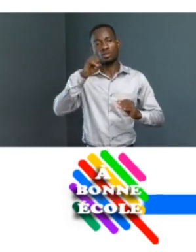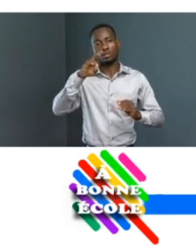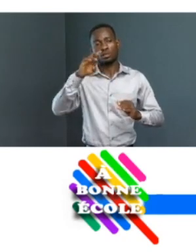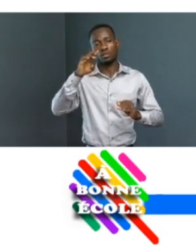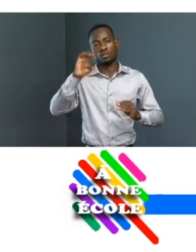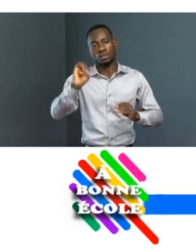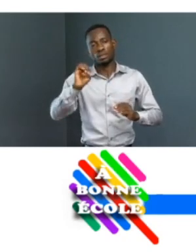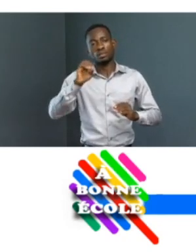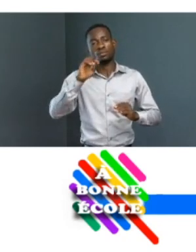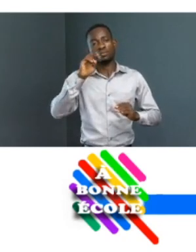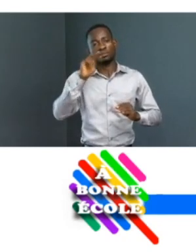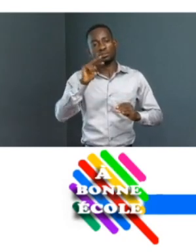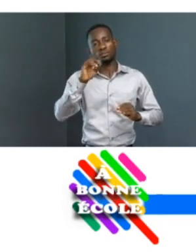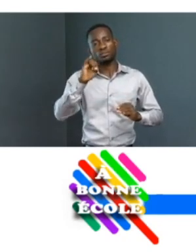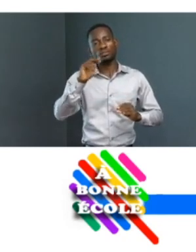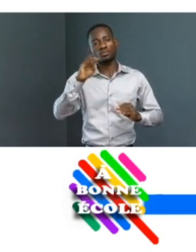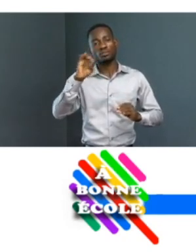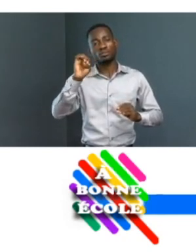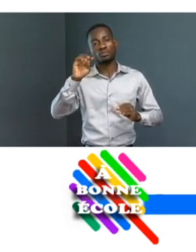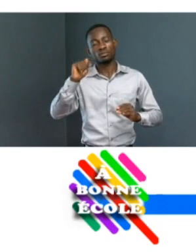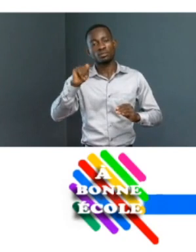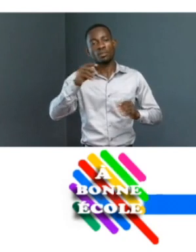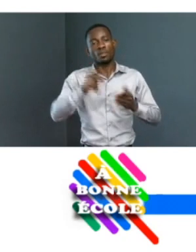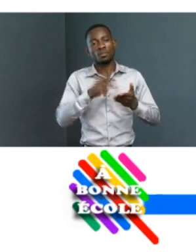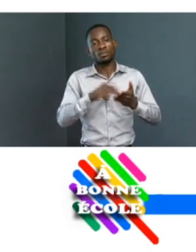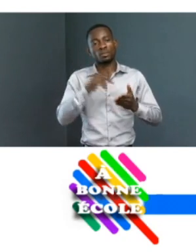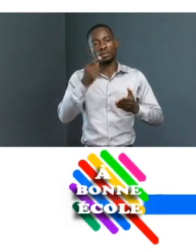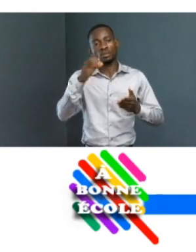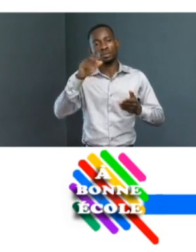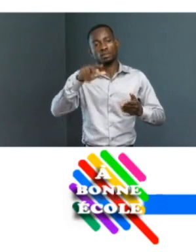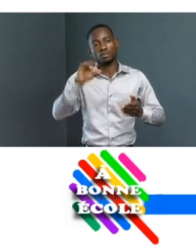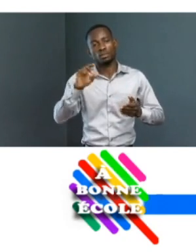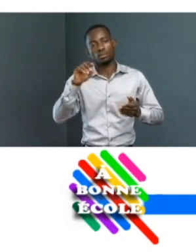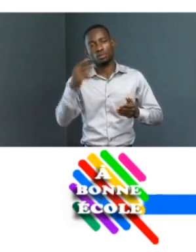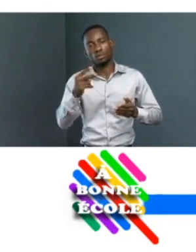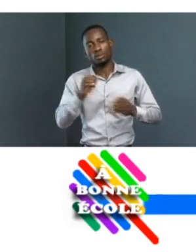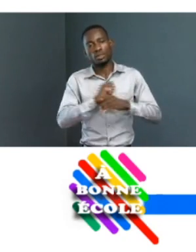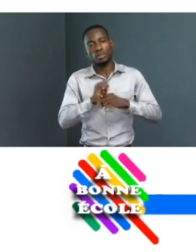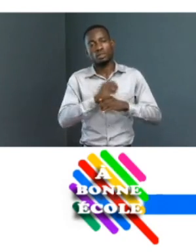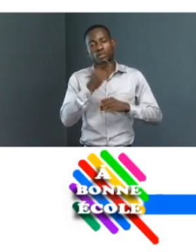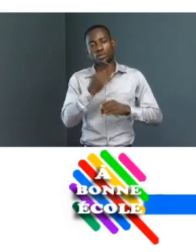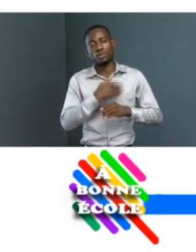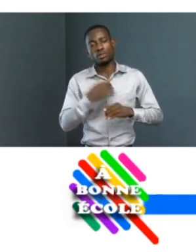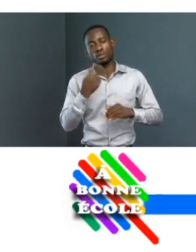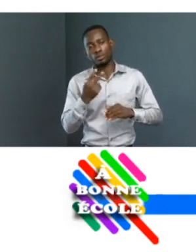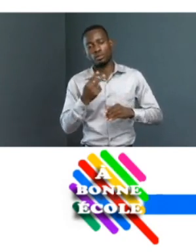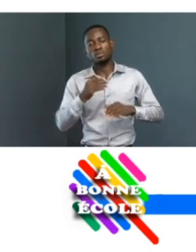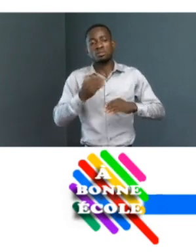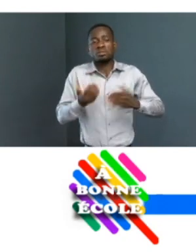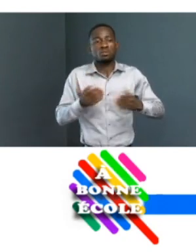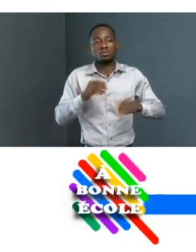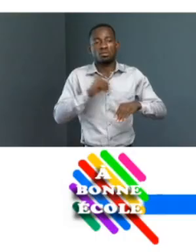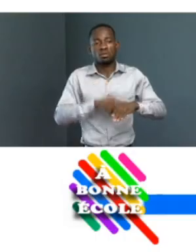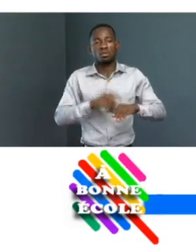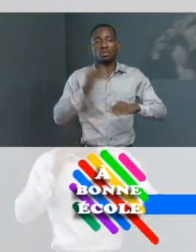Dans Pierre Vincent, page 132, vous allez traiter l'exercice 1 et 2. Et si nous avons le temps, la prochaine fois, nous allons essayer de